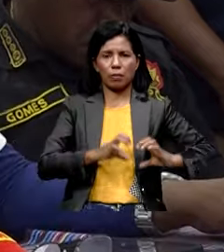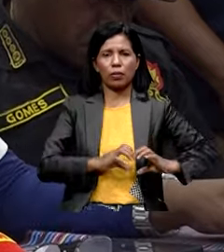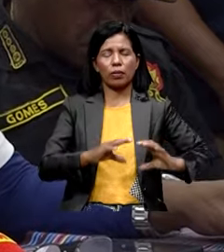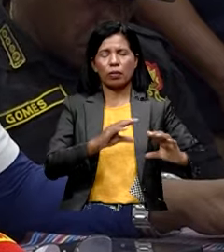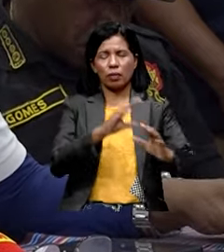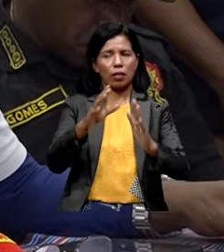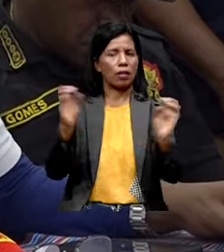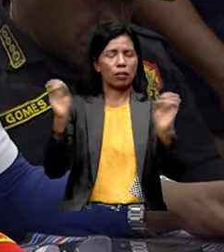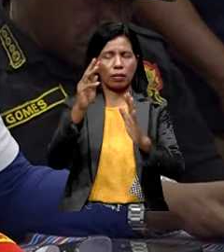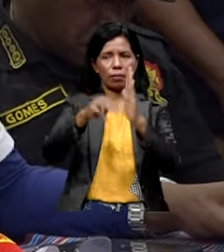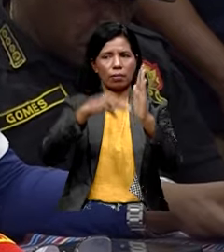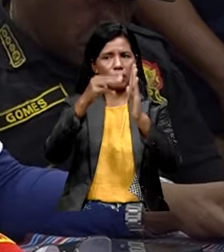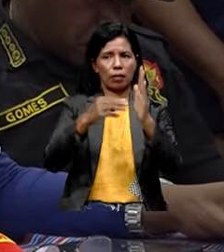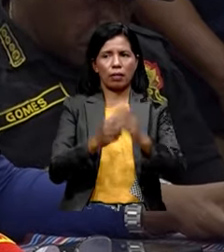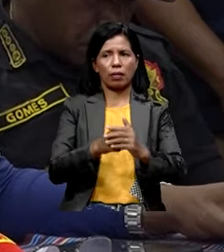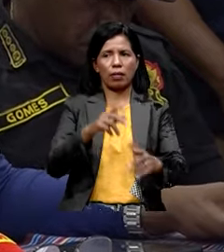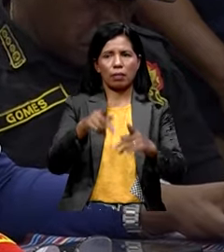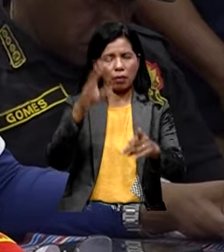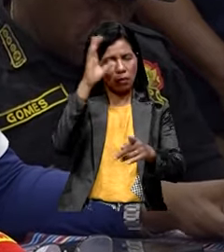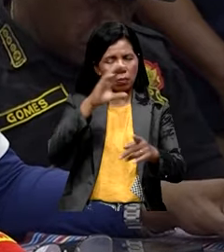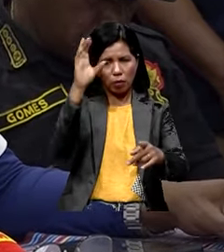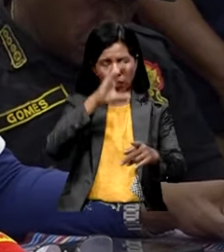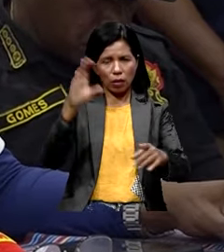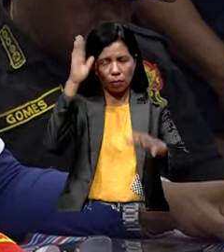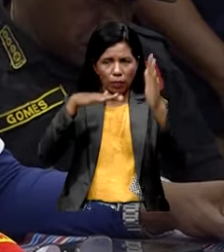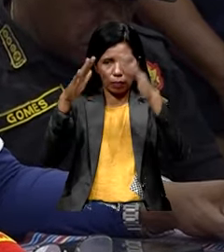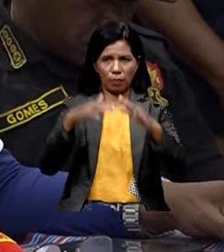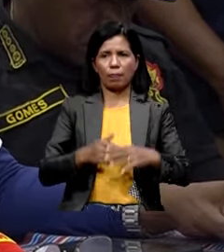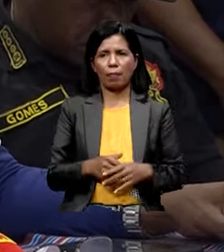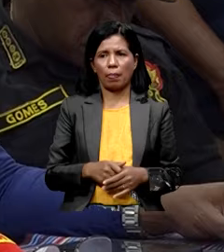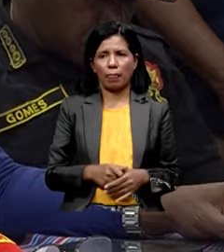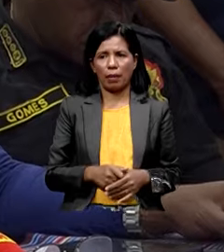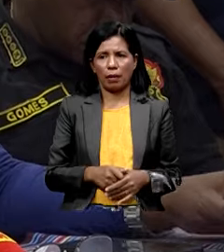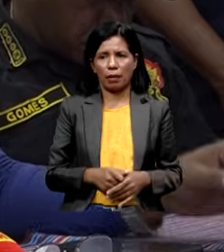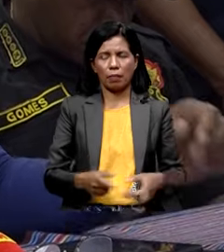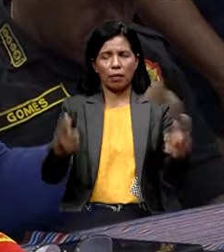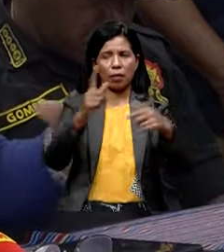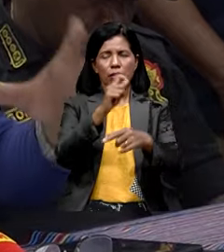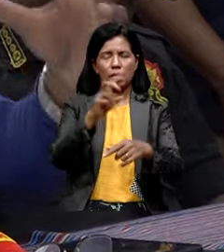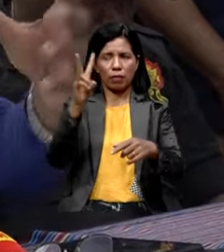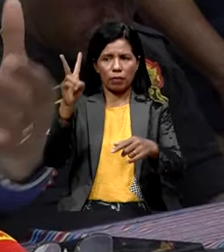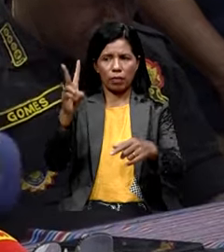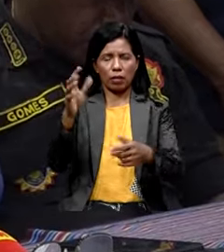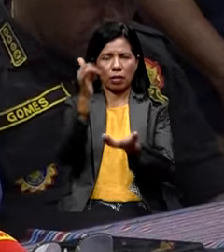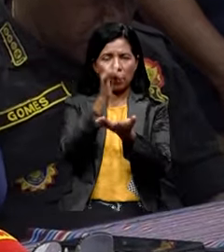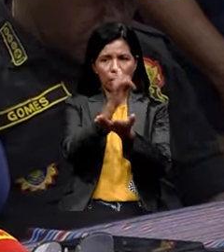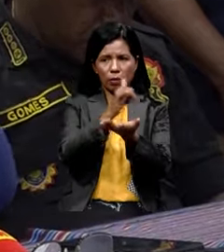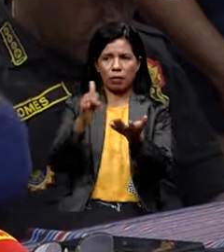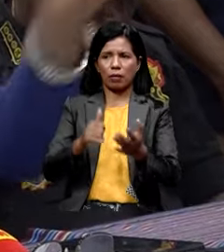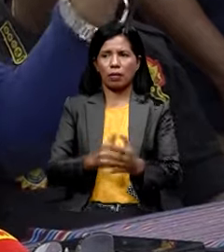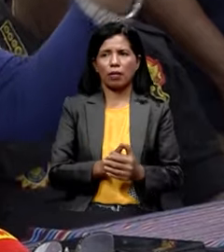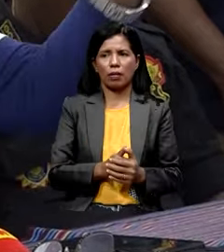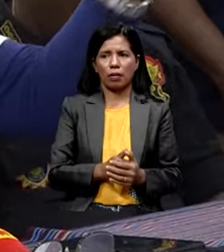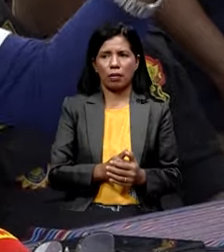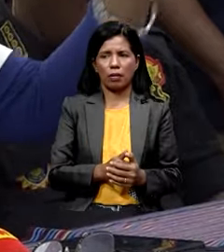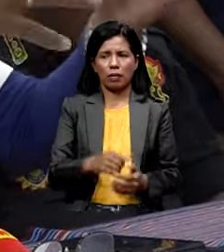media. Na ema mai buka problema. Média nem maior televisão ou seja, câmera boa, seja tudo é